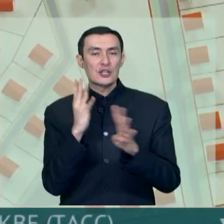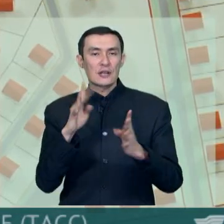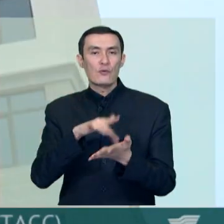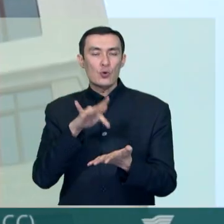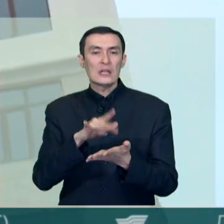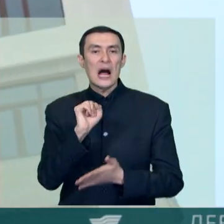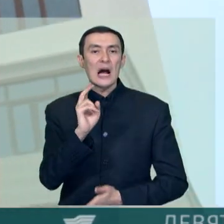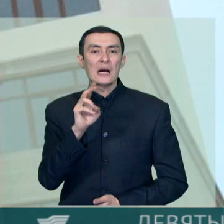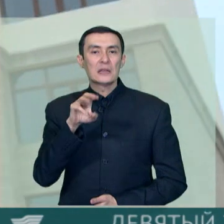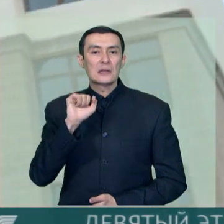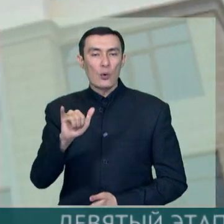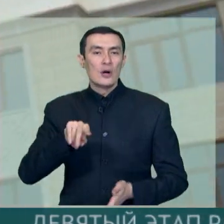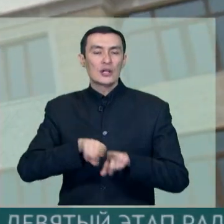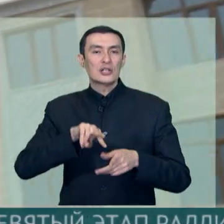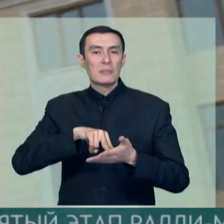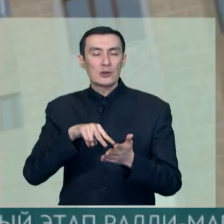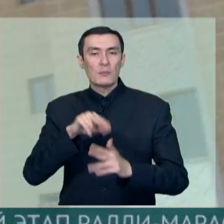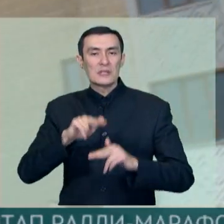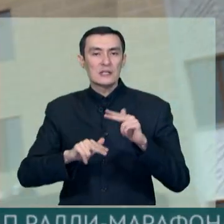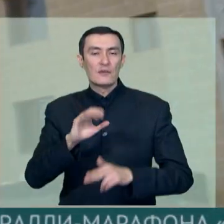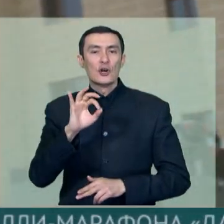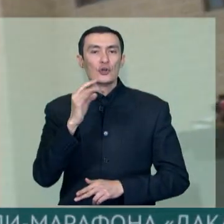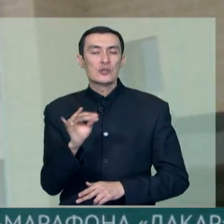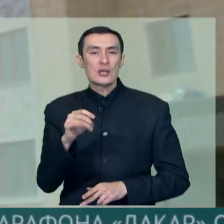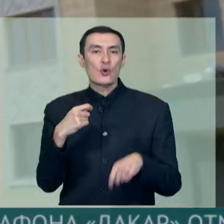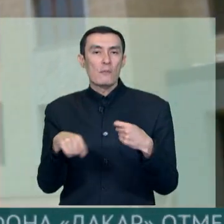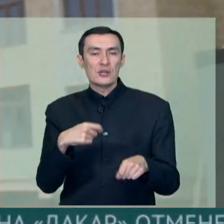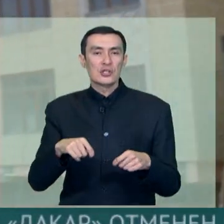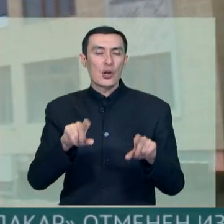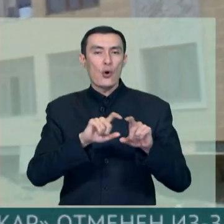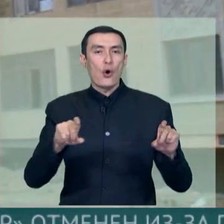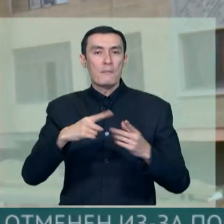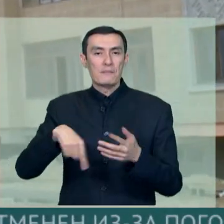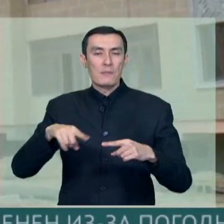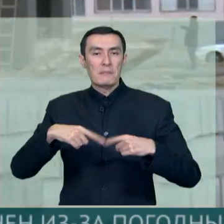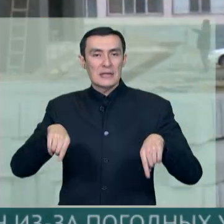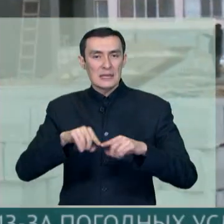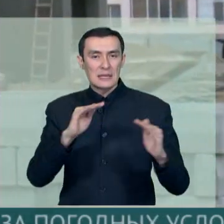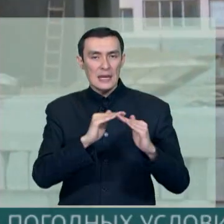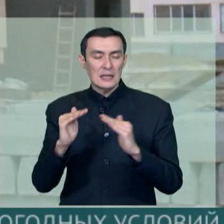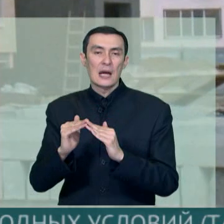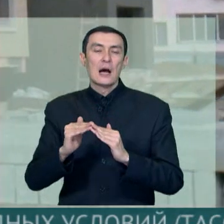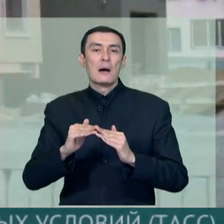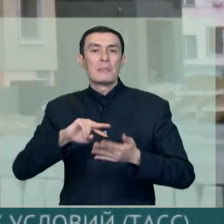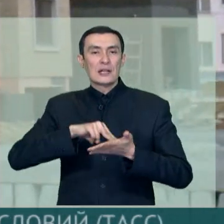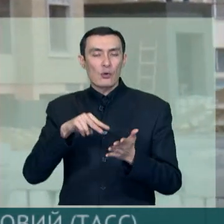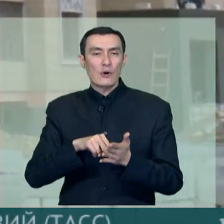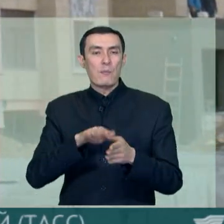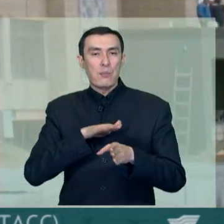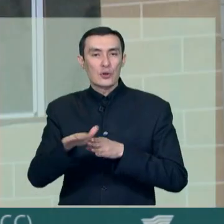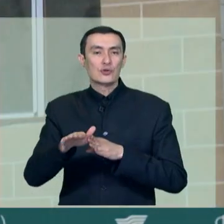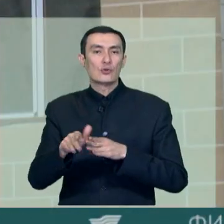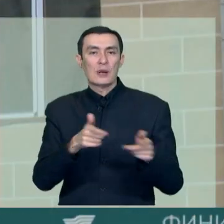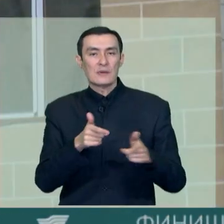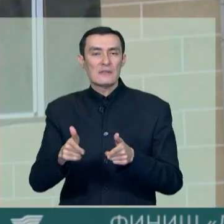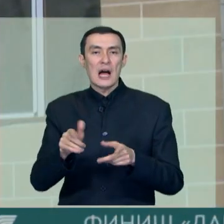города Актау. Также планируется построить социальные и коммерческие объекты. Проект детальной планировки уже разработан и